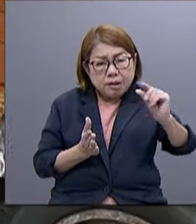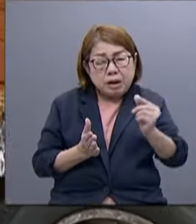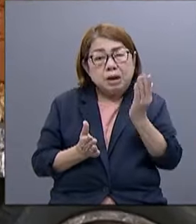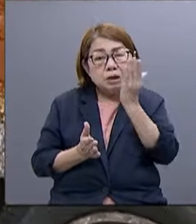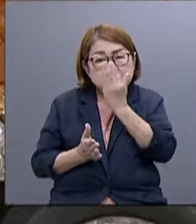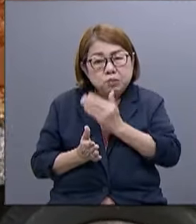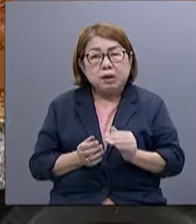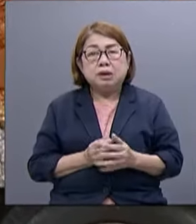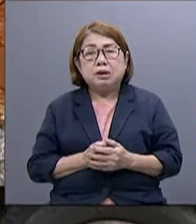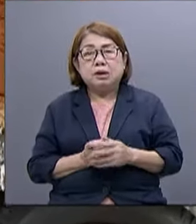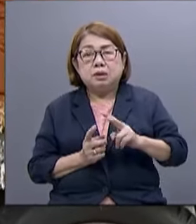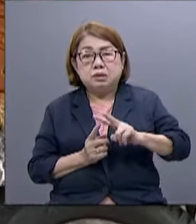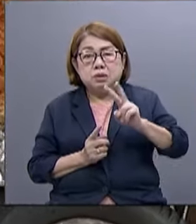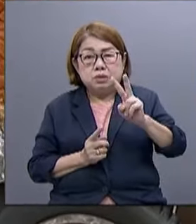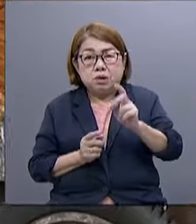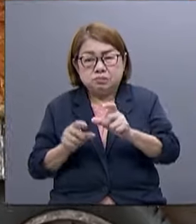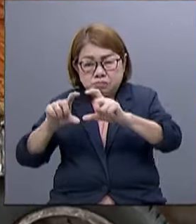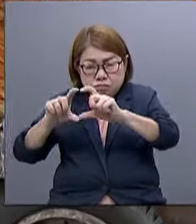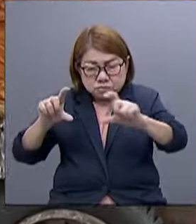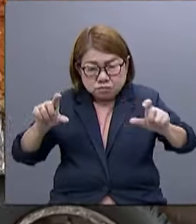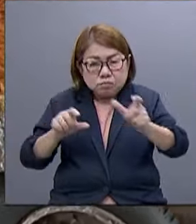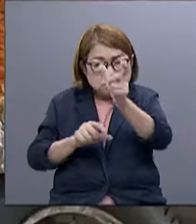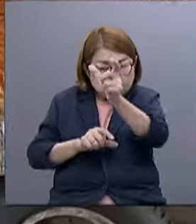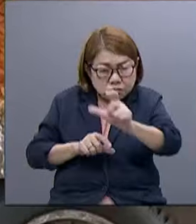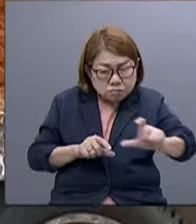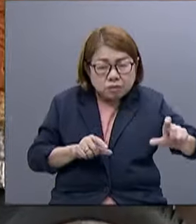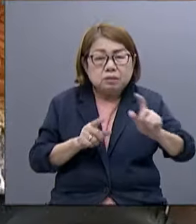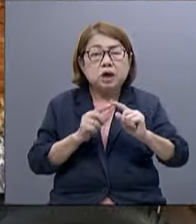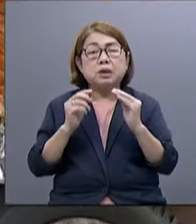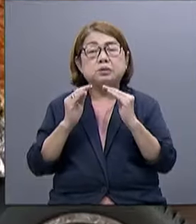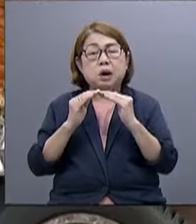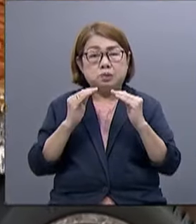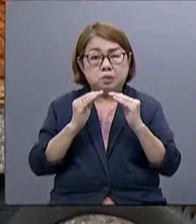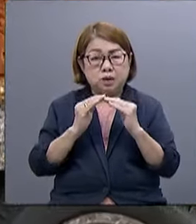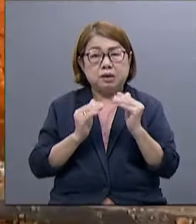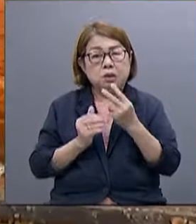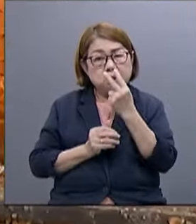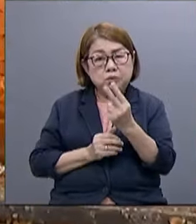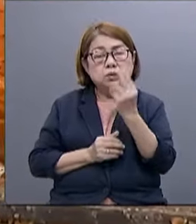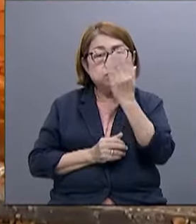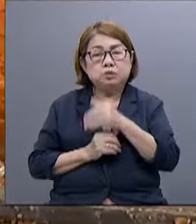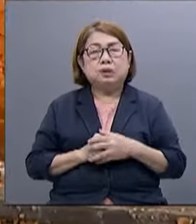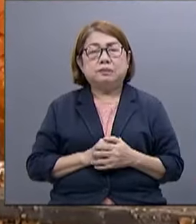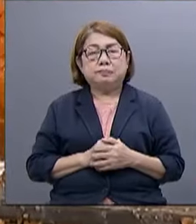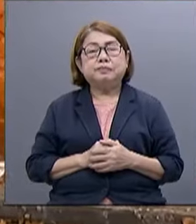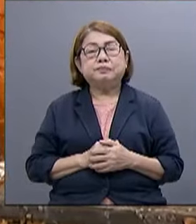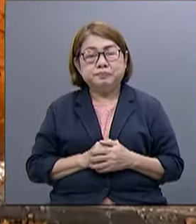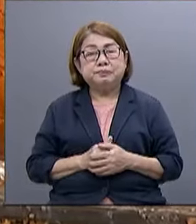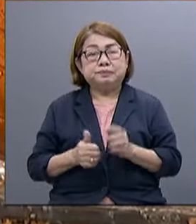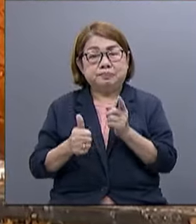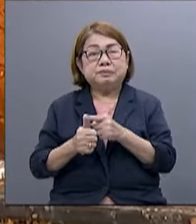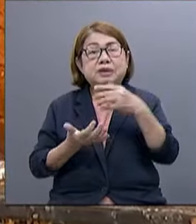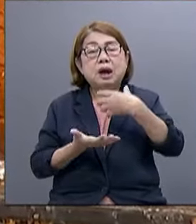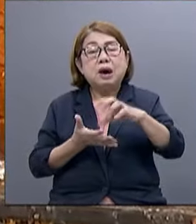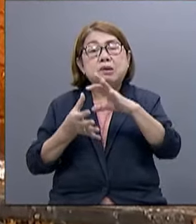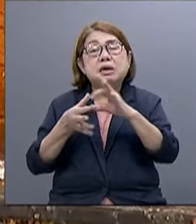หุ่นแต่ละตัวต้องได้สัดส่วนบางตัวละครได้สวยงามเย็น ก็คือ1คอนเซ็ปต์ดี